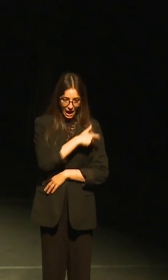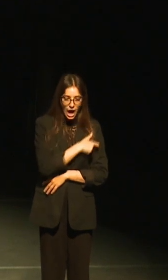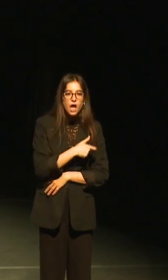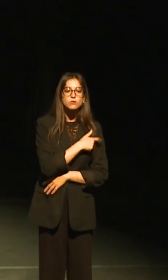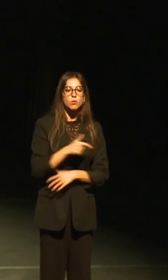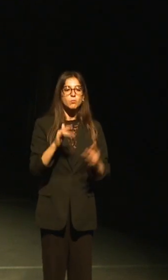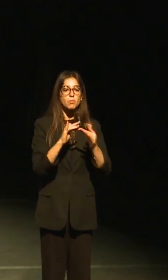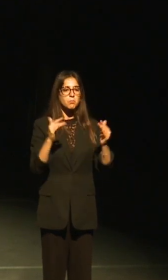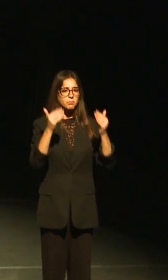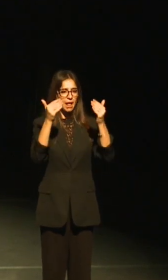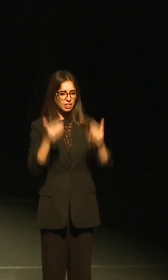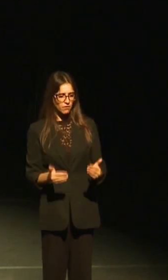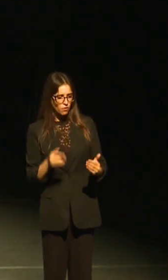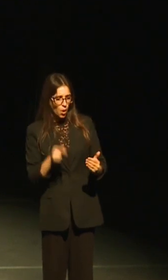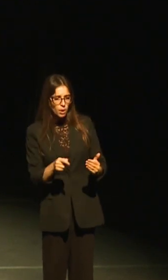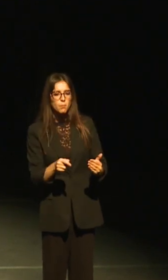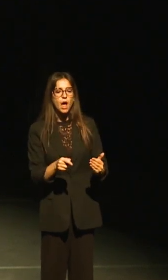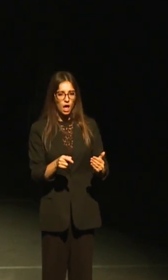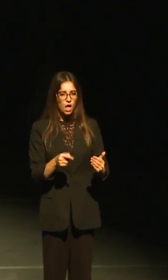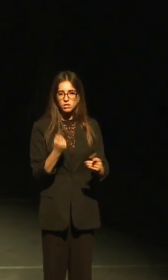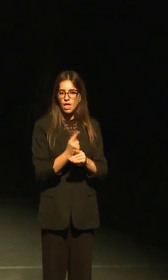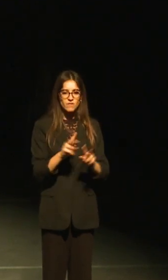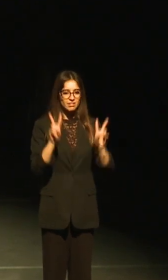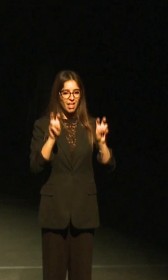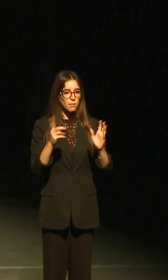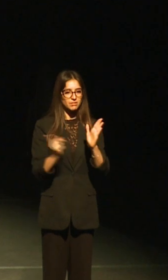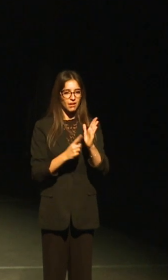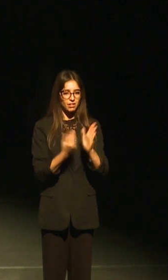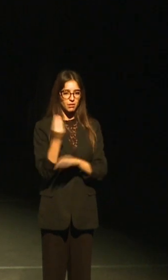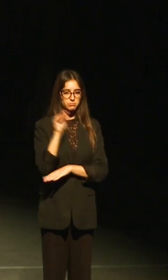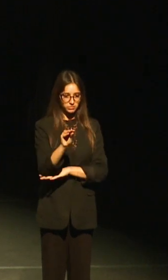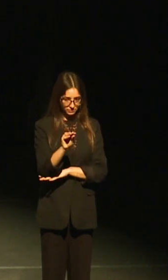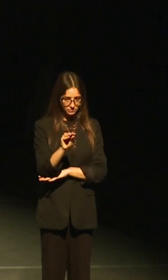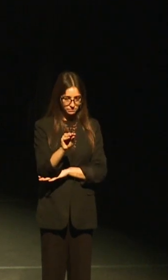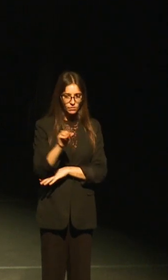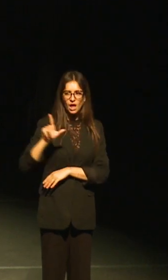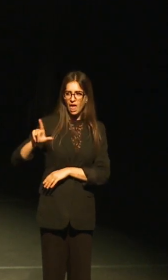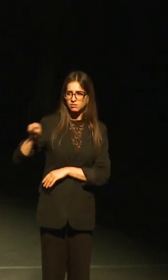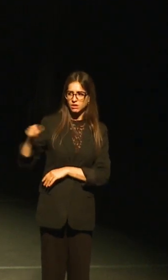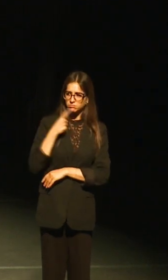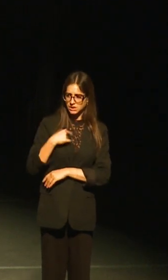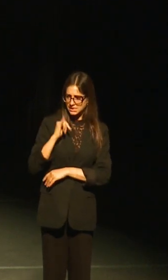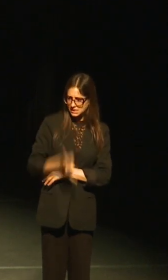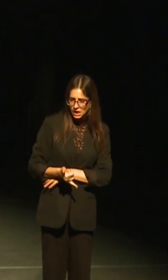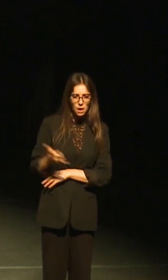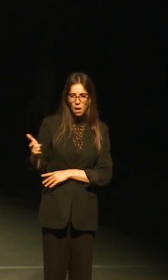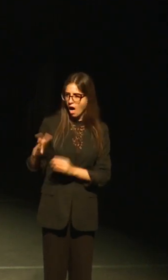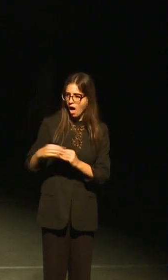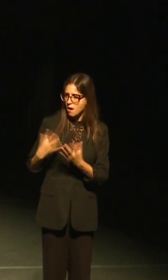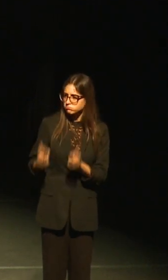di primo di secondo livello il tema dei diritti Landini Mills di sì ma non fece mai